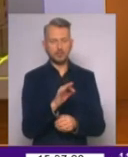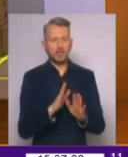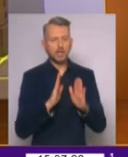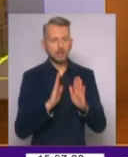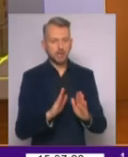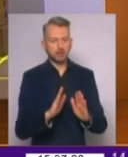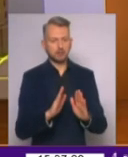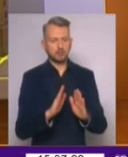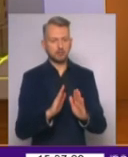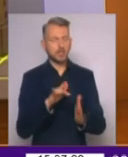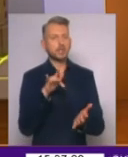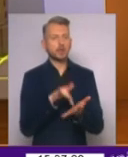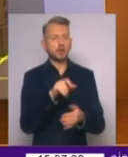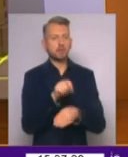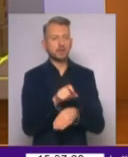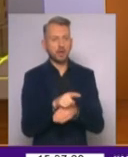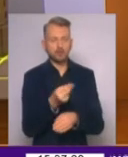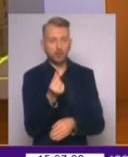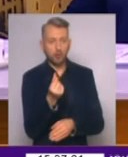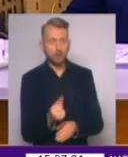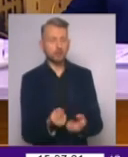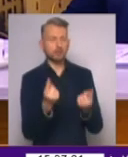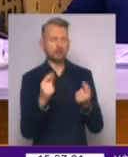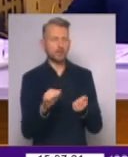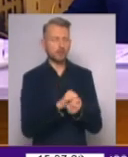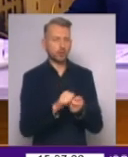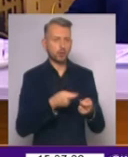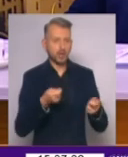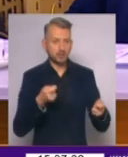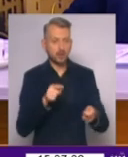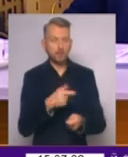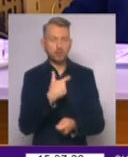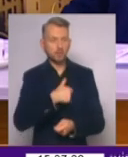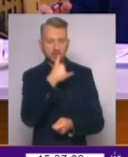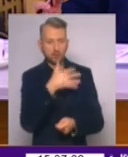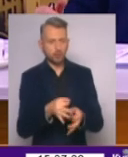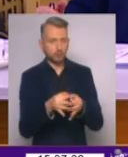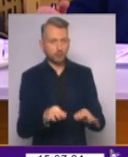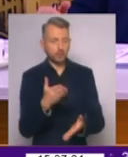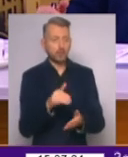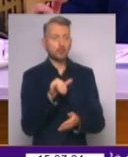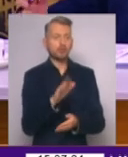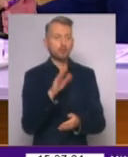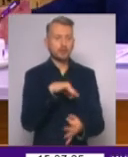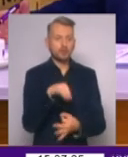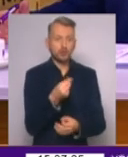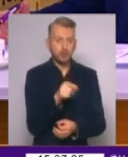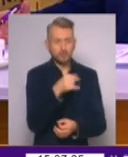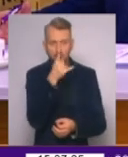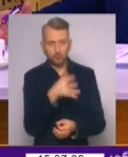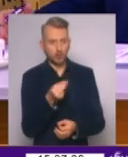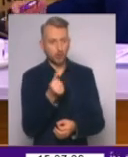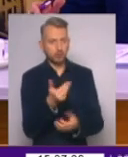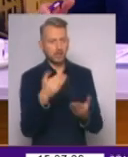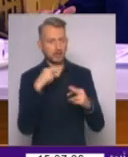Виключно цільове призначення коштів, величезна бюрократія, і він собі не може дозволити, якщо навіть в нього будуть лишні кошти, купити ті чи інші